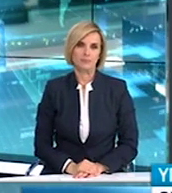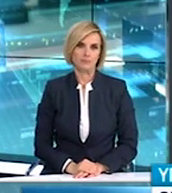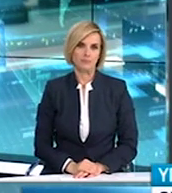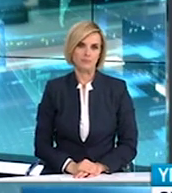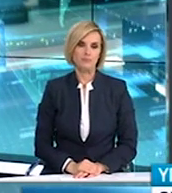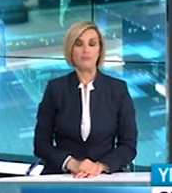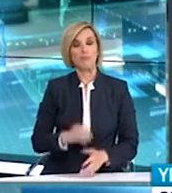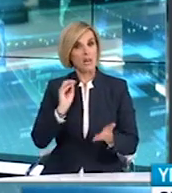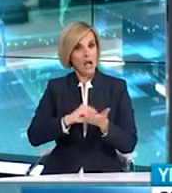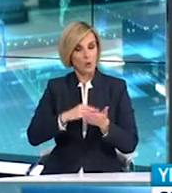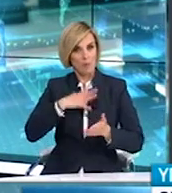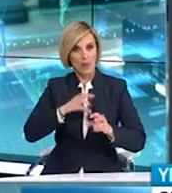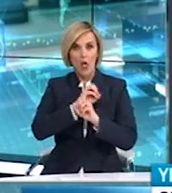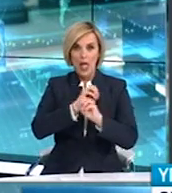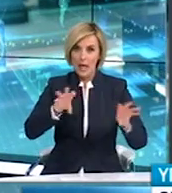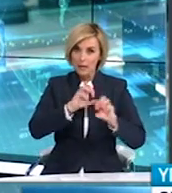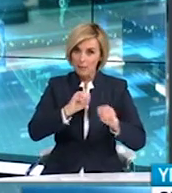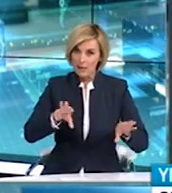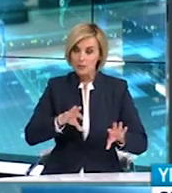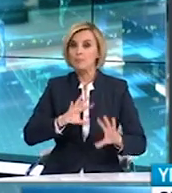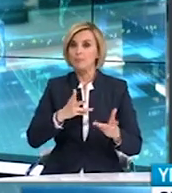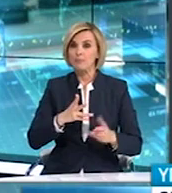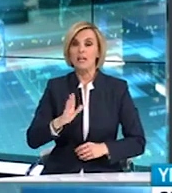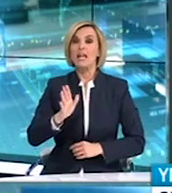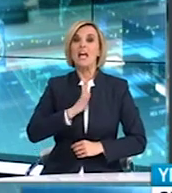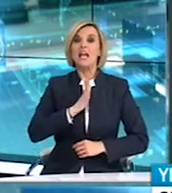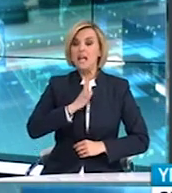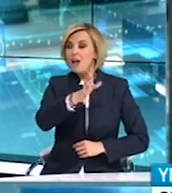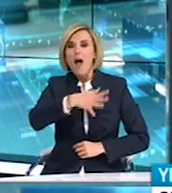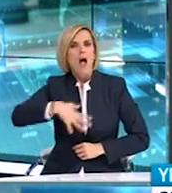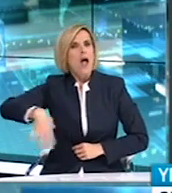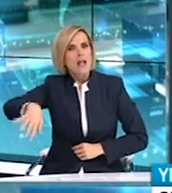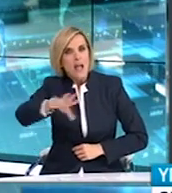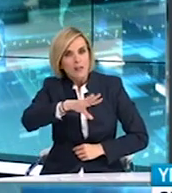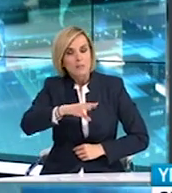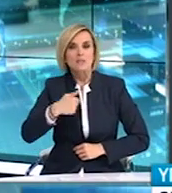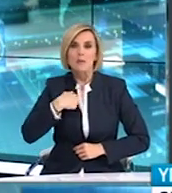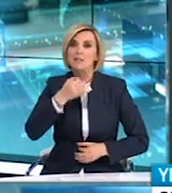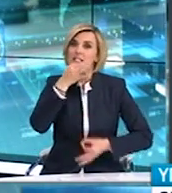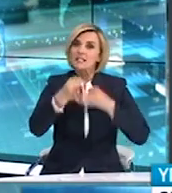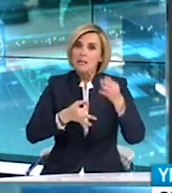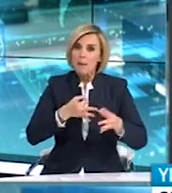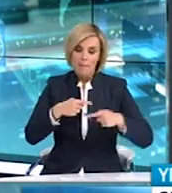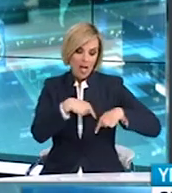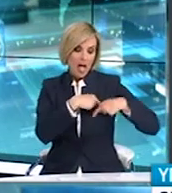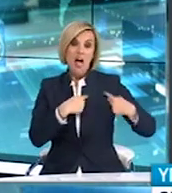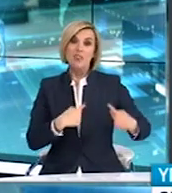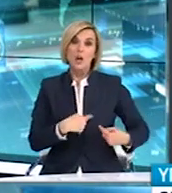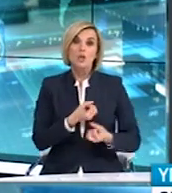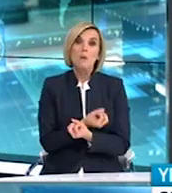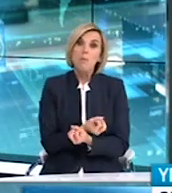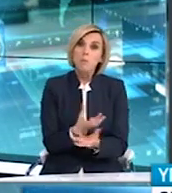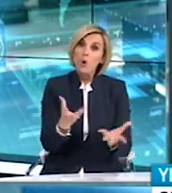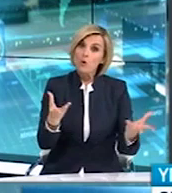Συνεχίζοντας την ενημέρωση, θα ήθελα να σας ενημερώσω ότι η ανταπόκριση των πολιτών στην πρόκληση και πρόσκληση για εθελοντική προσφορά είναι πραγματικά